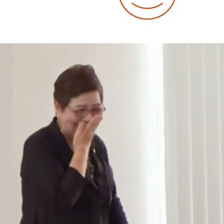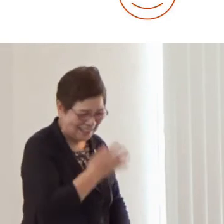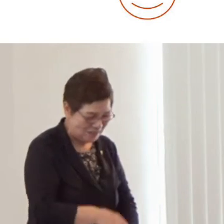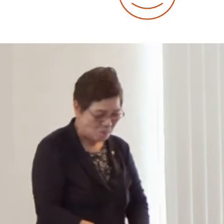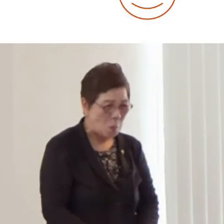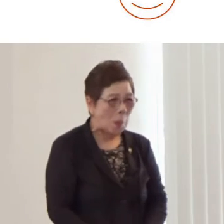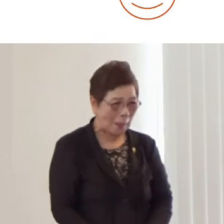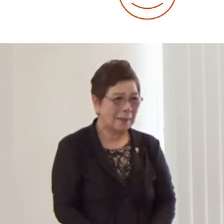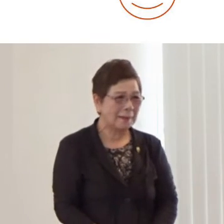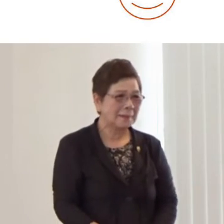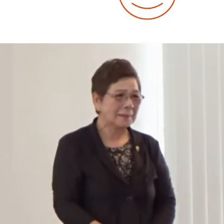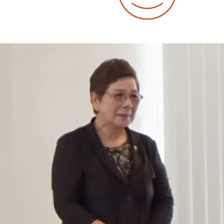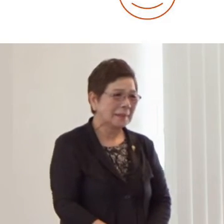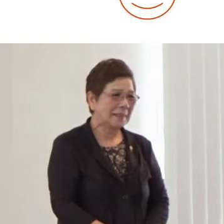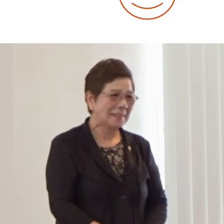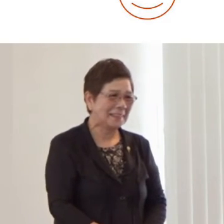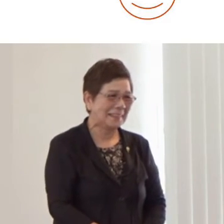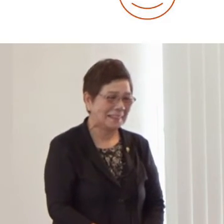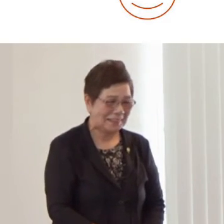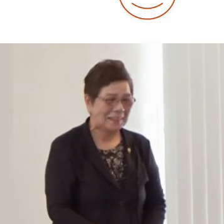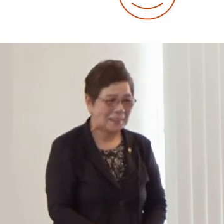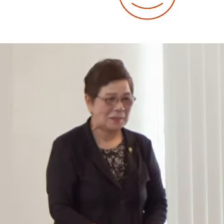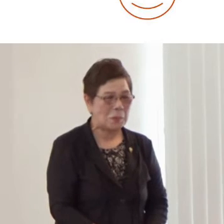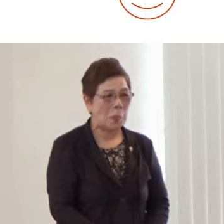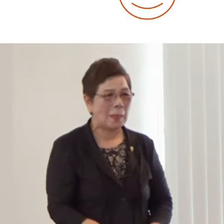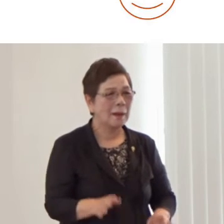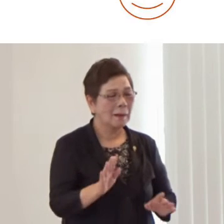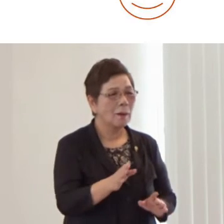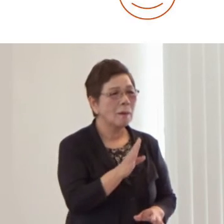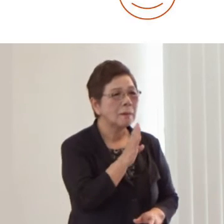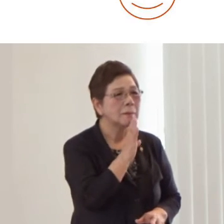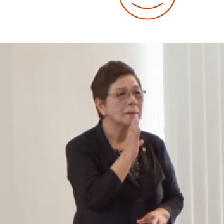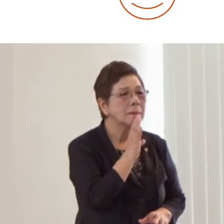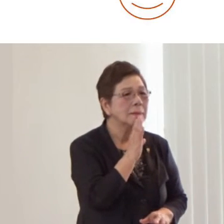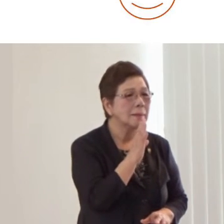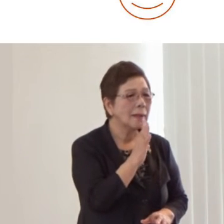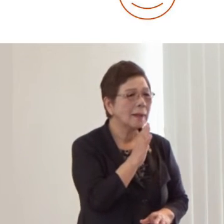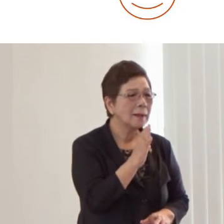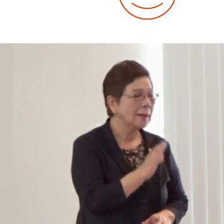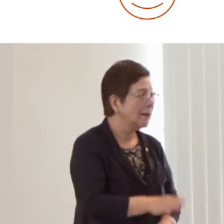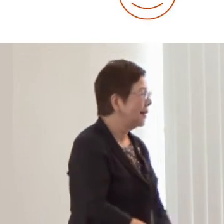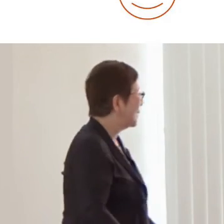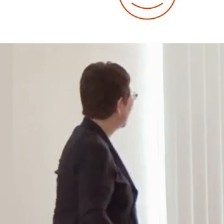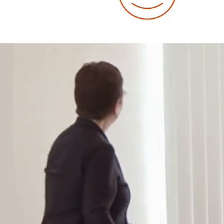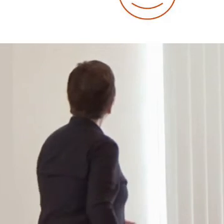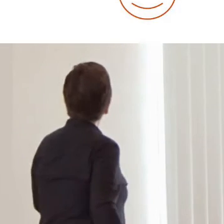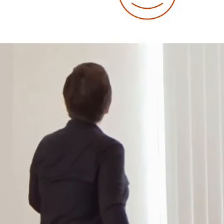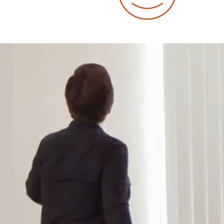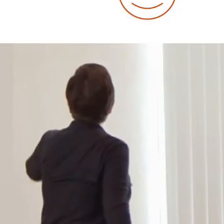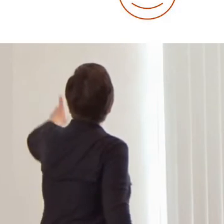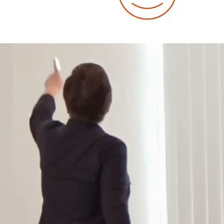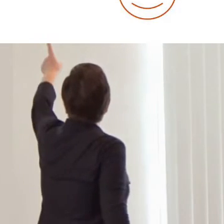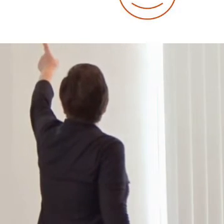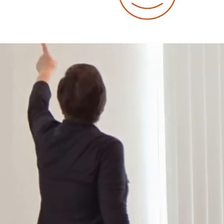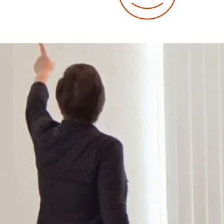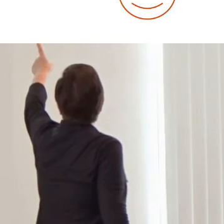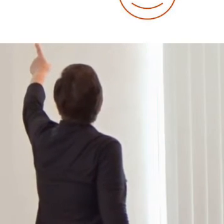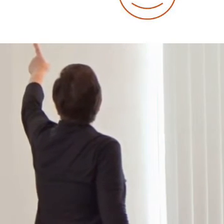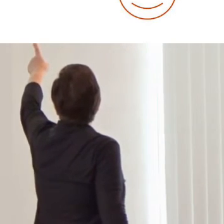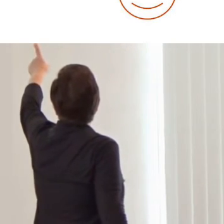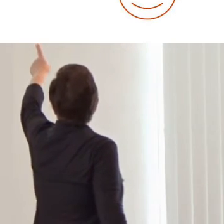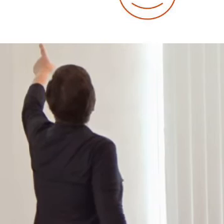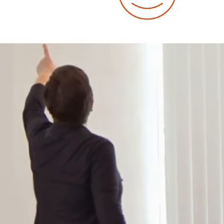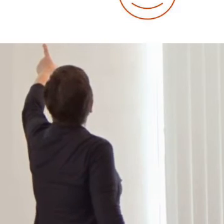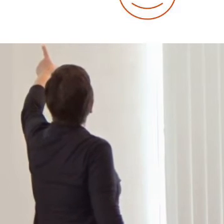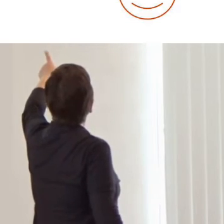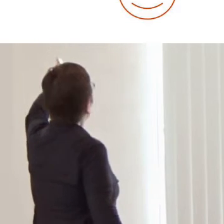溝があってね、離れてました。でこの人は背中向けてるんです。これ、向きが神様の向いてない